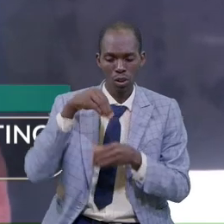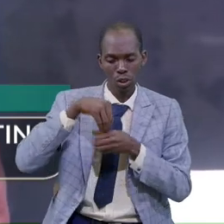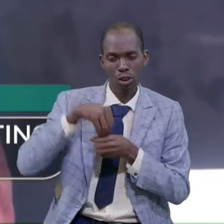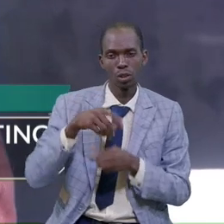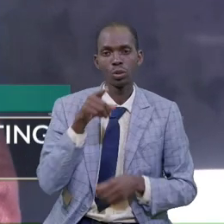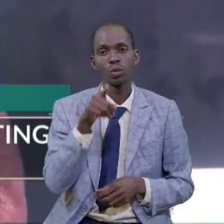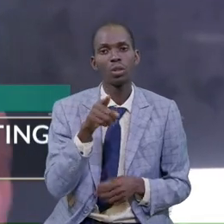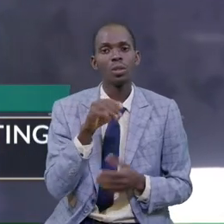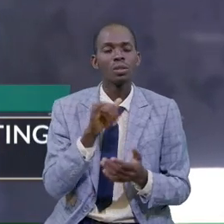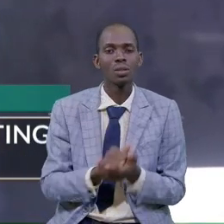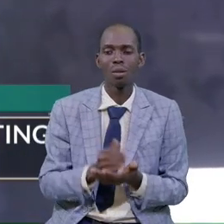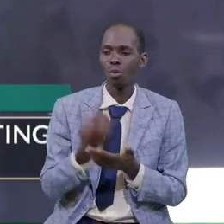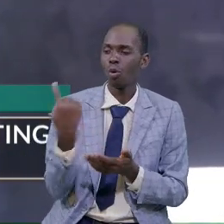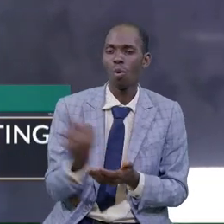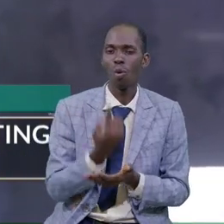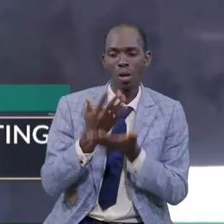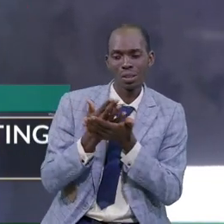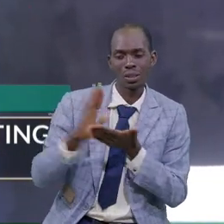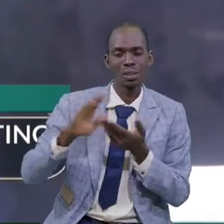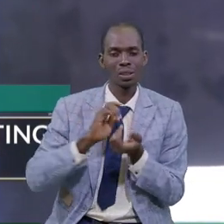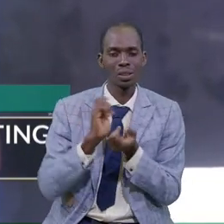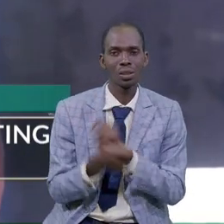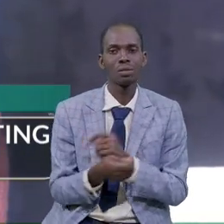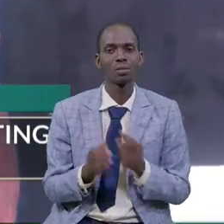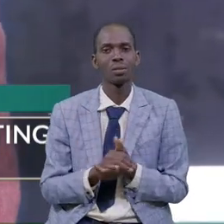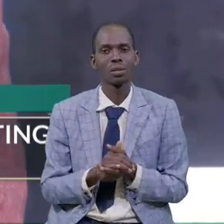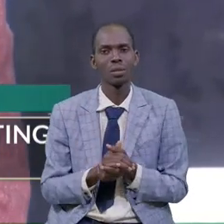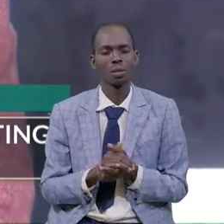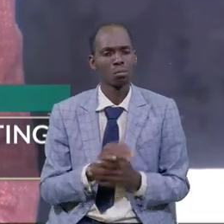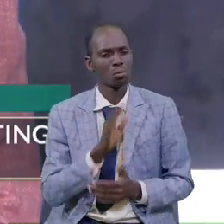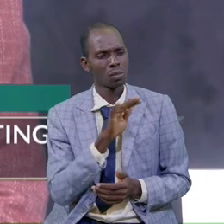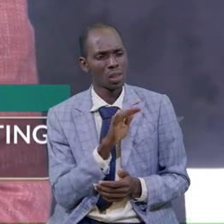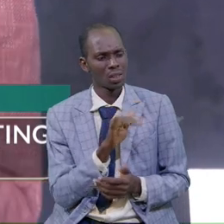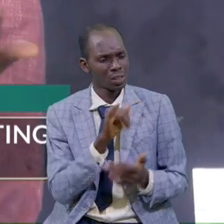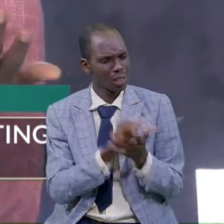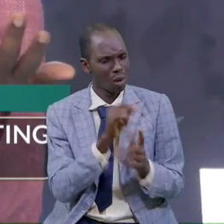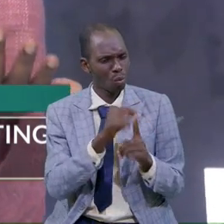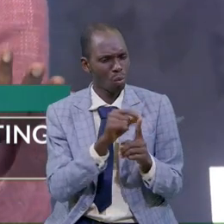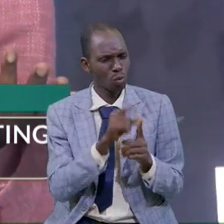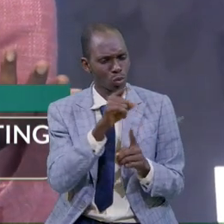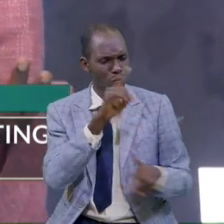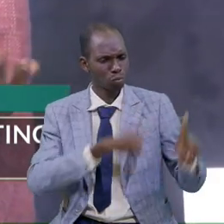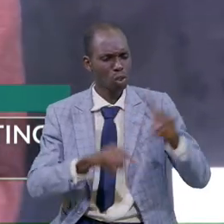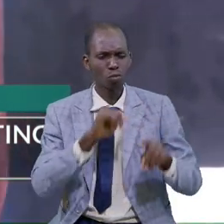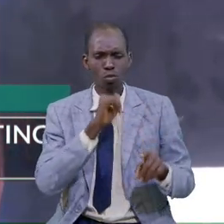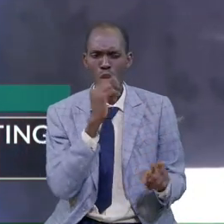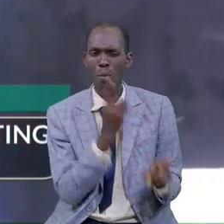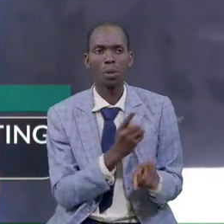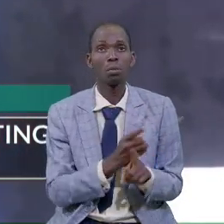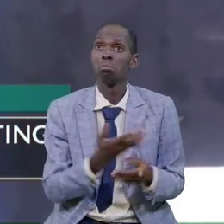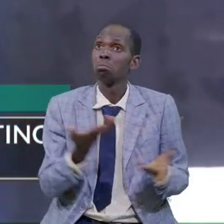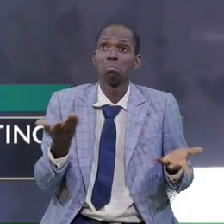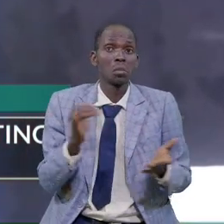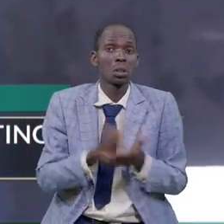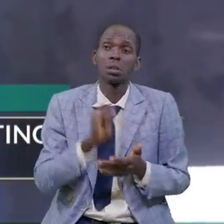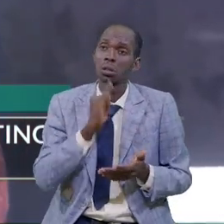le changement. Et il dit, tu ne prononces pas ce mot correctement. C'est qui je suis. C'est comme